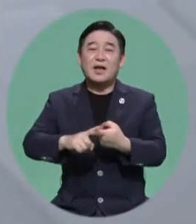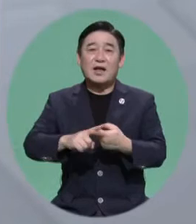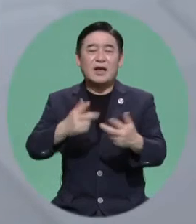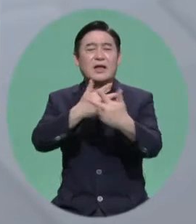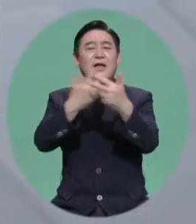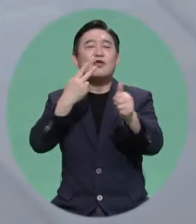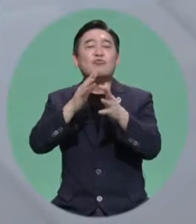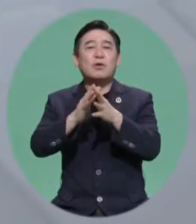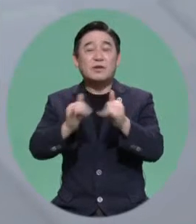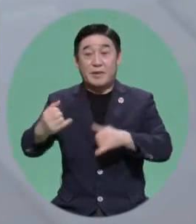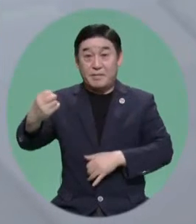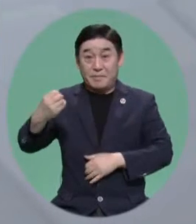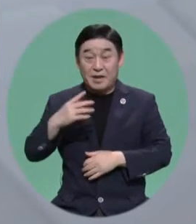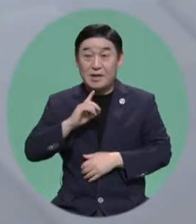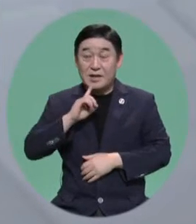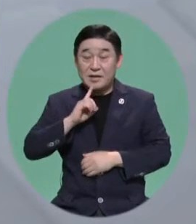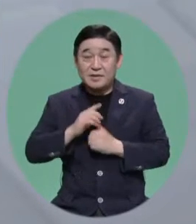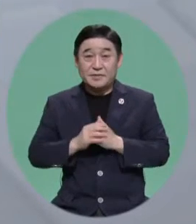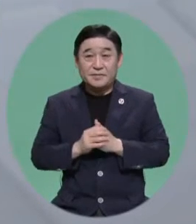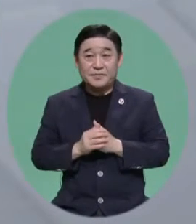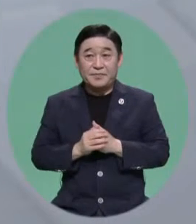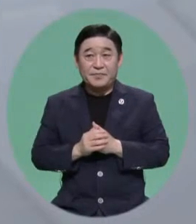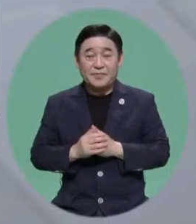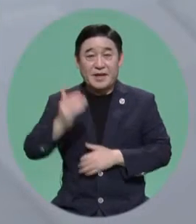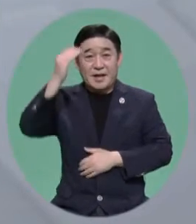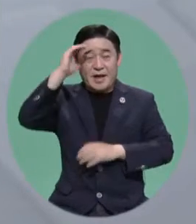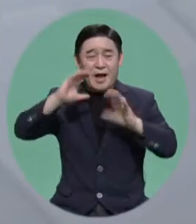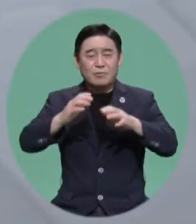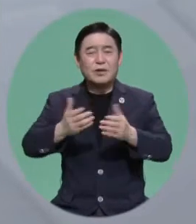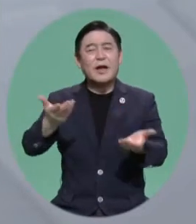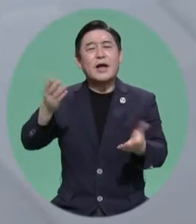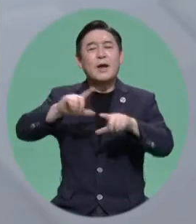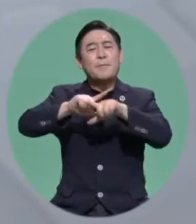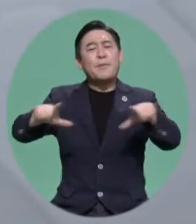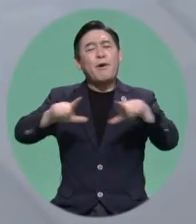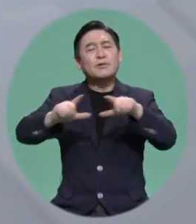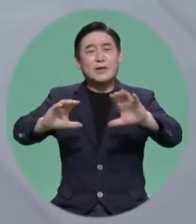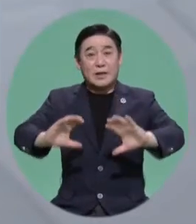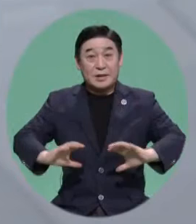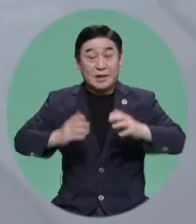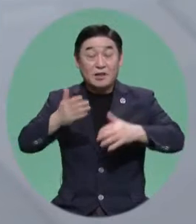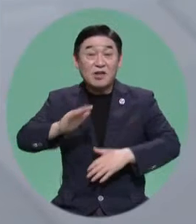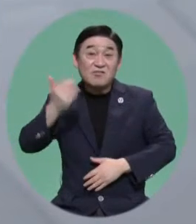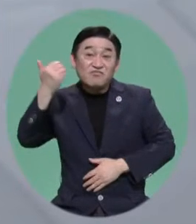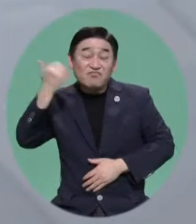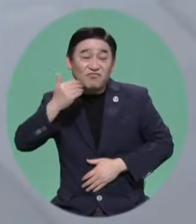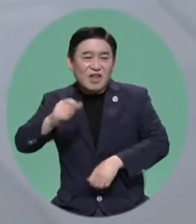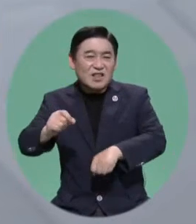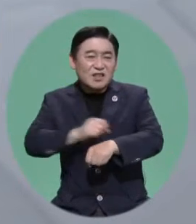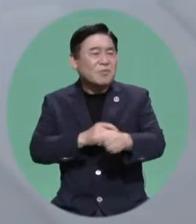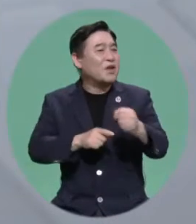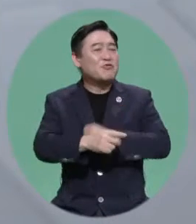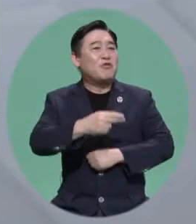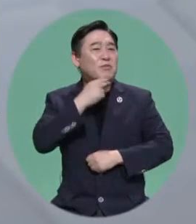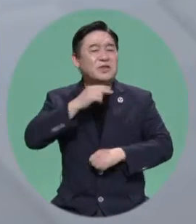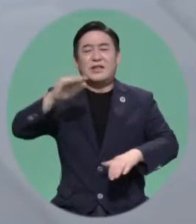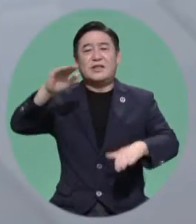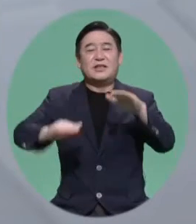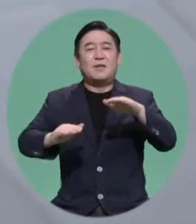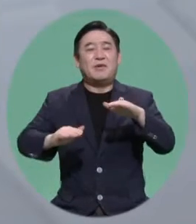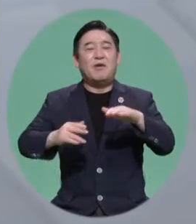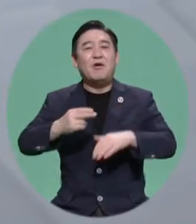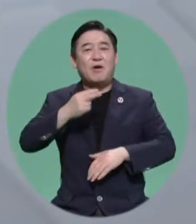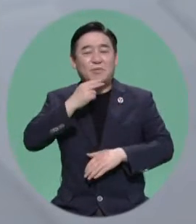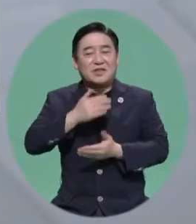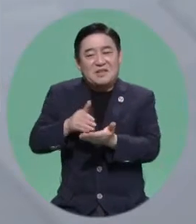이제 명 후보께서 이렇게 말씀하셨습니다 대한민국 이 평등한 나라인데 누군가가 특별한 이유없이 차별 받거나